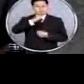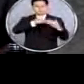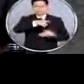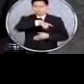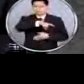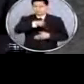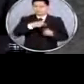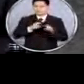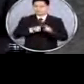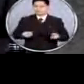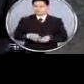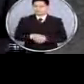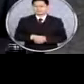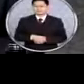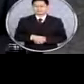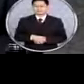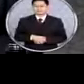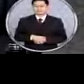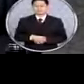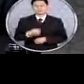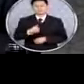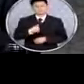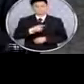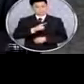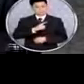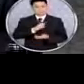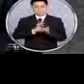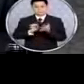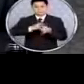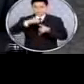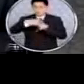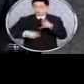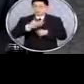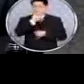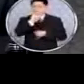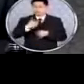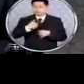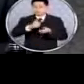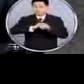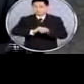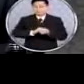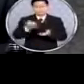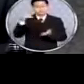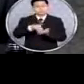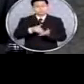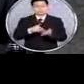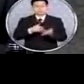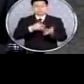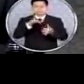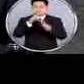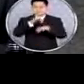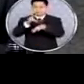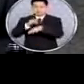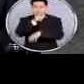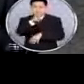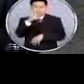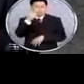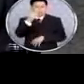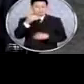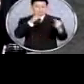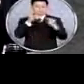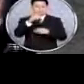平。因此您看到我从来没有用个人的利益在决定我到底应该跟谁去谈，我